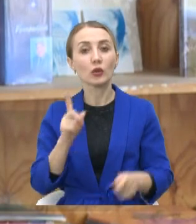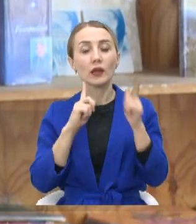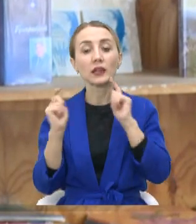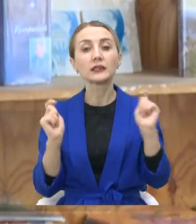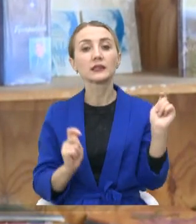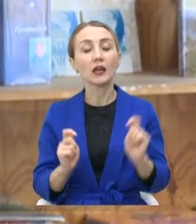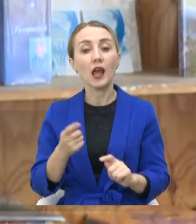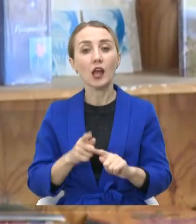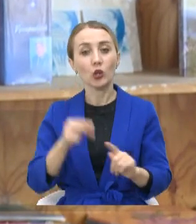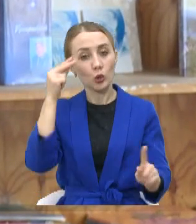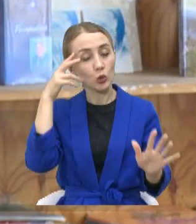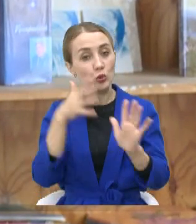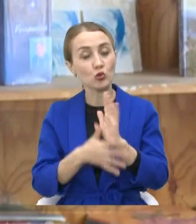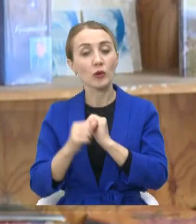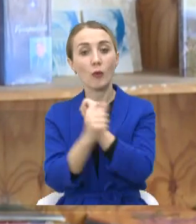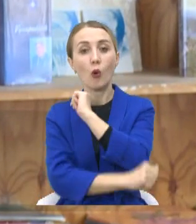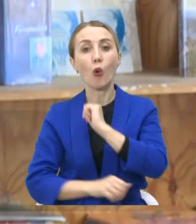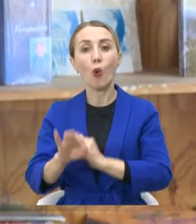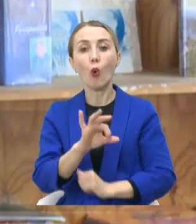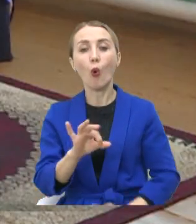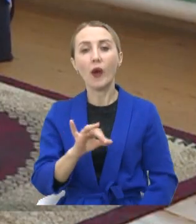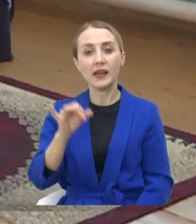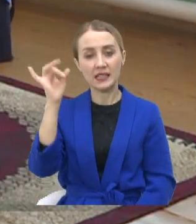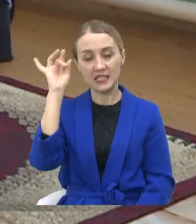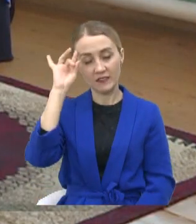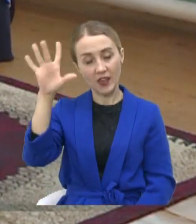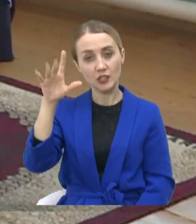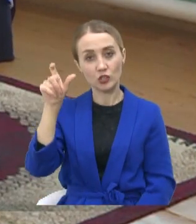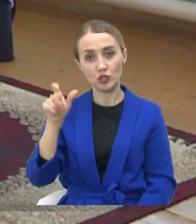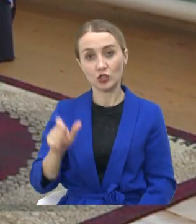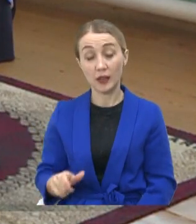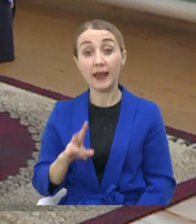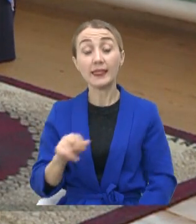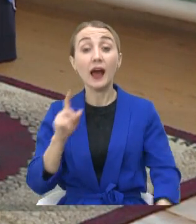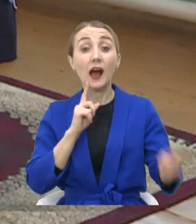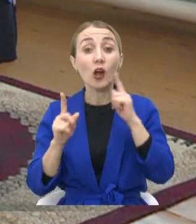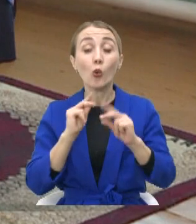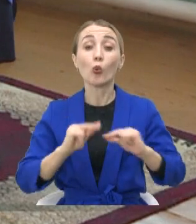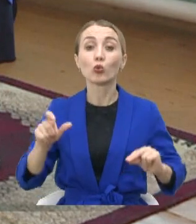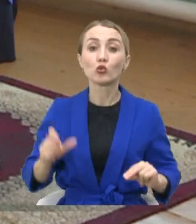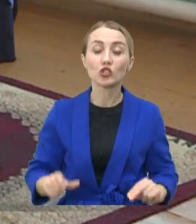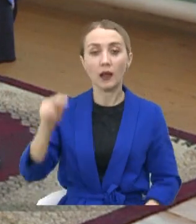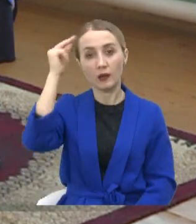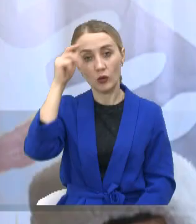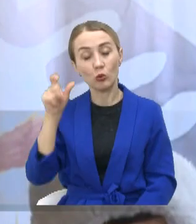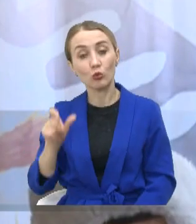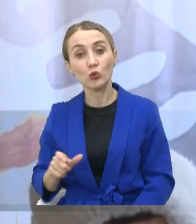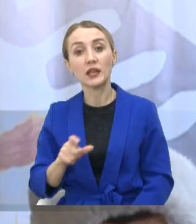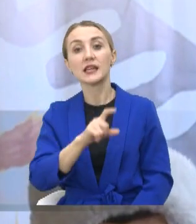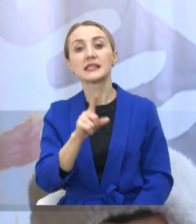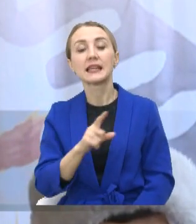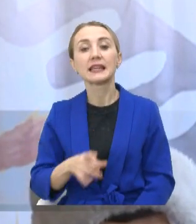один вклад в изучение материалов об известном предке. В ходе конференции учителя и учащиеся школ Зериндинского